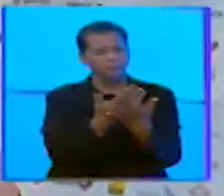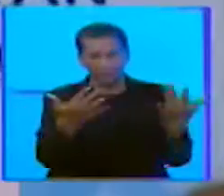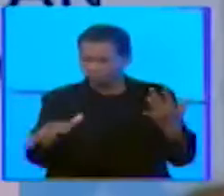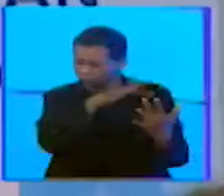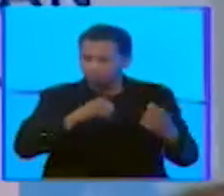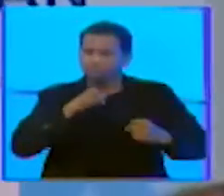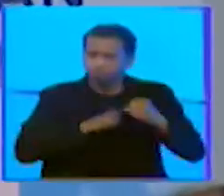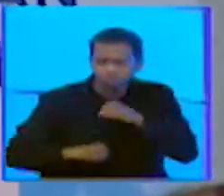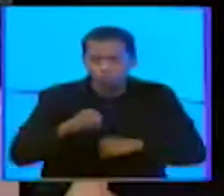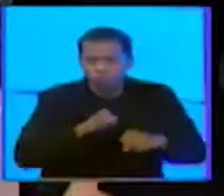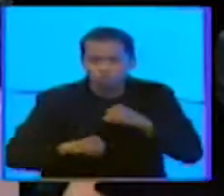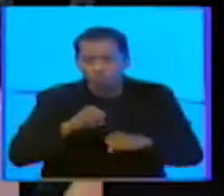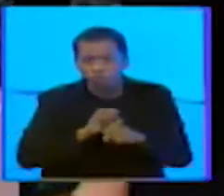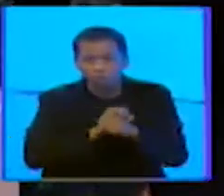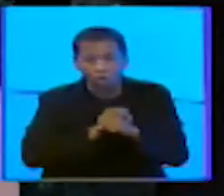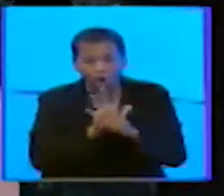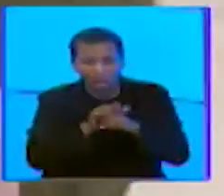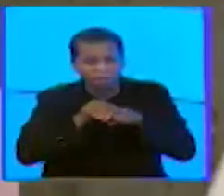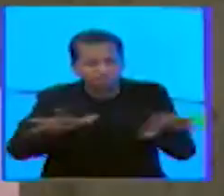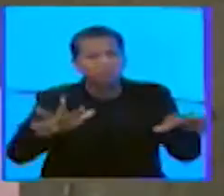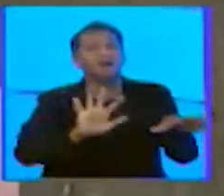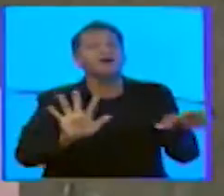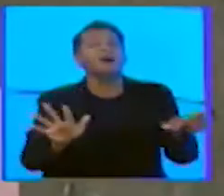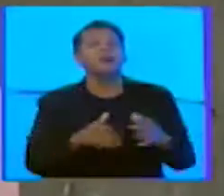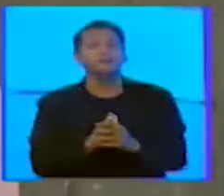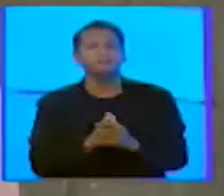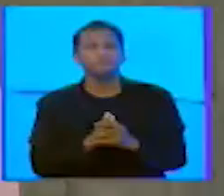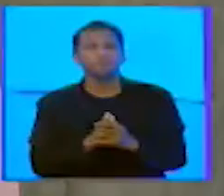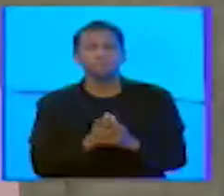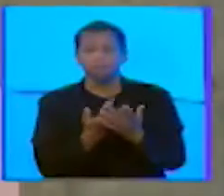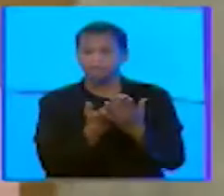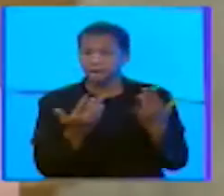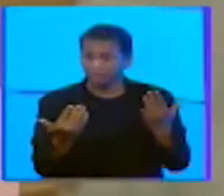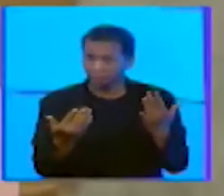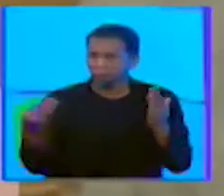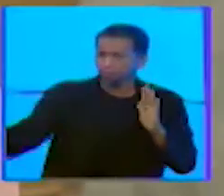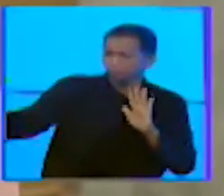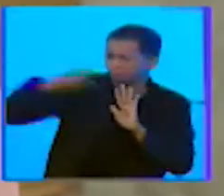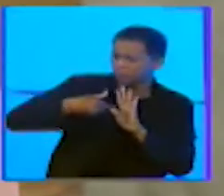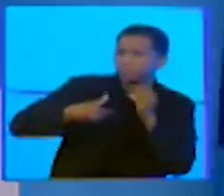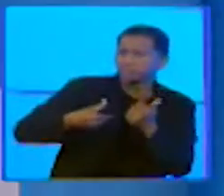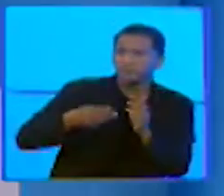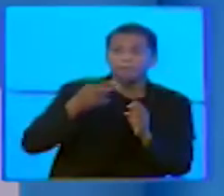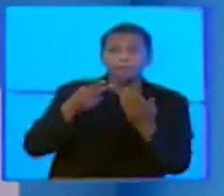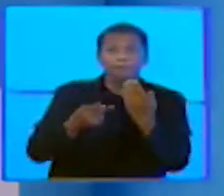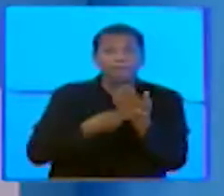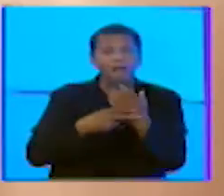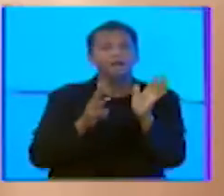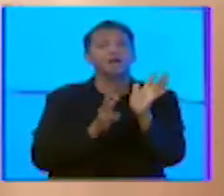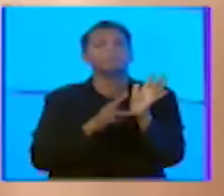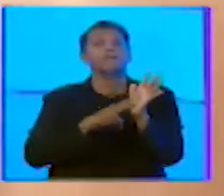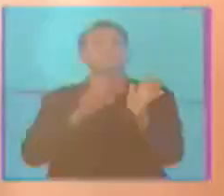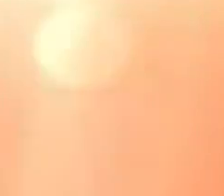tidak semakin mewabah Anda bisa ikut berpartisipasi dengan berdonasi melalui rekening MNC peduli tim liputan inews